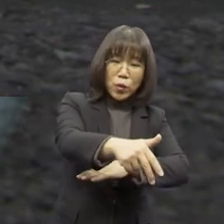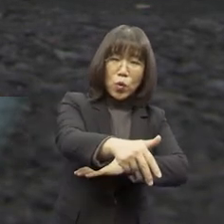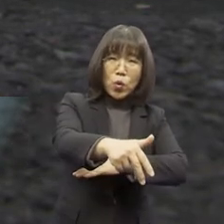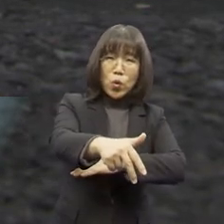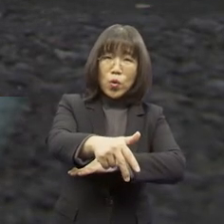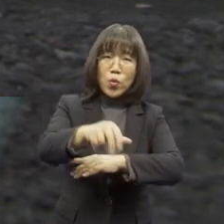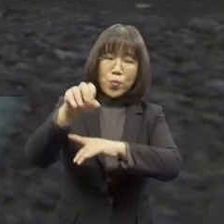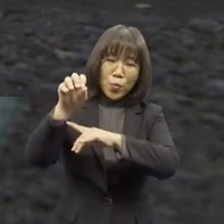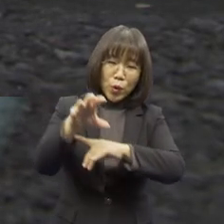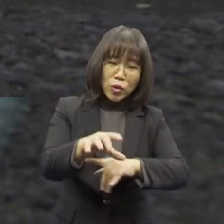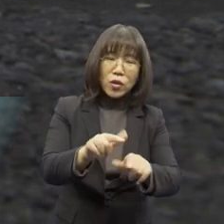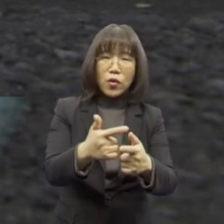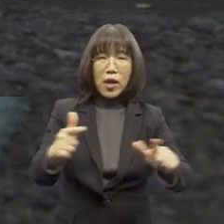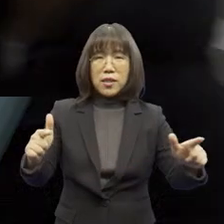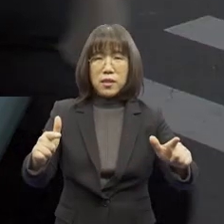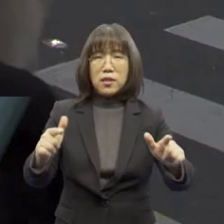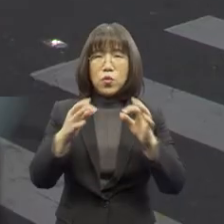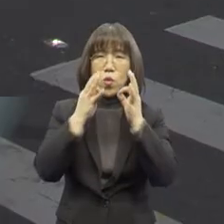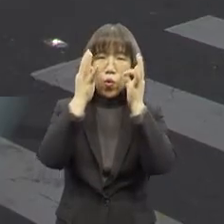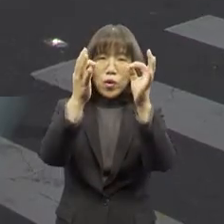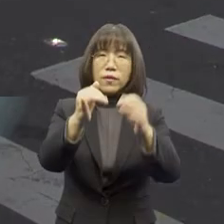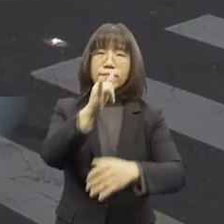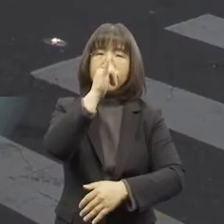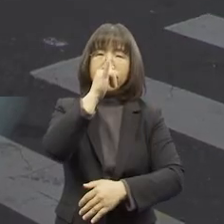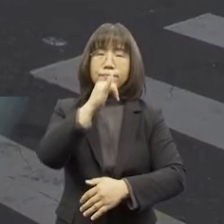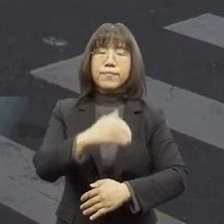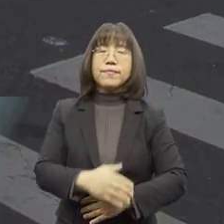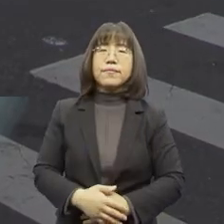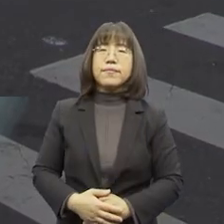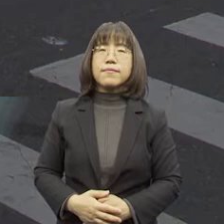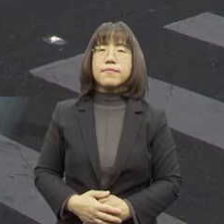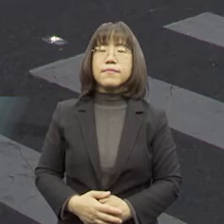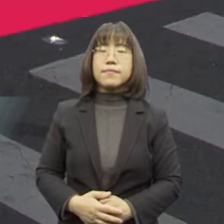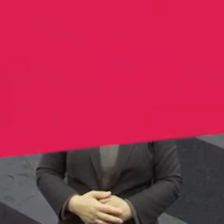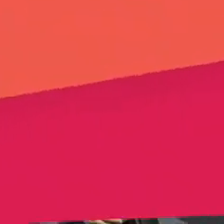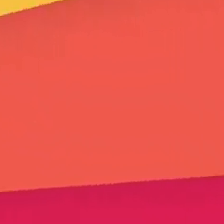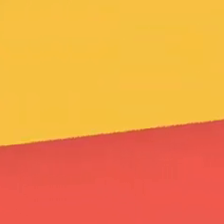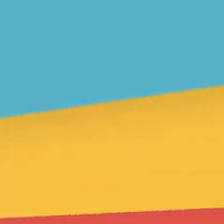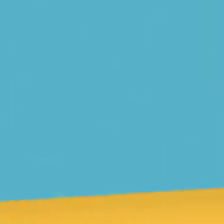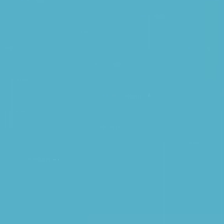횡단보도 바닥 설치 등 다각적인 노력을 기울이고 있습니다.